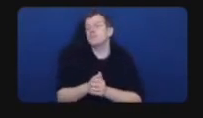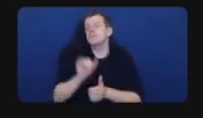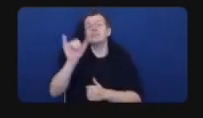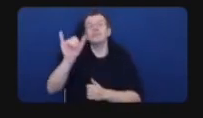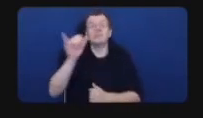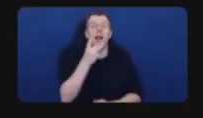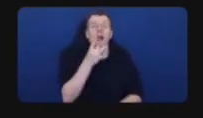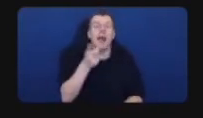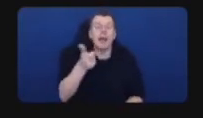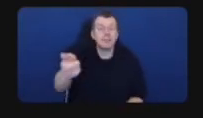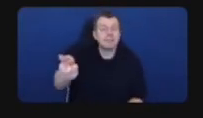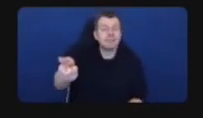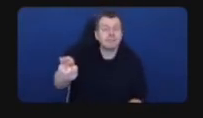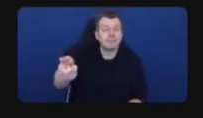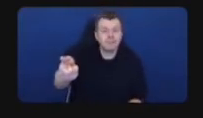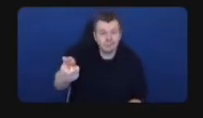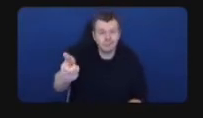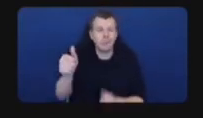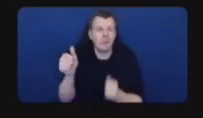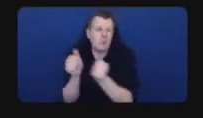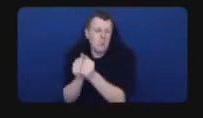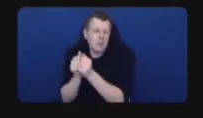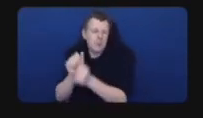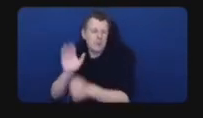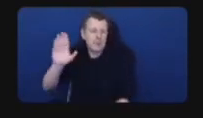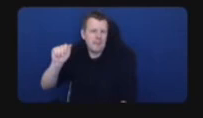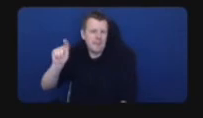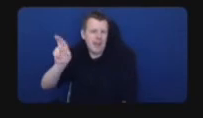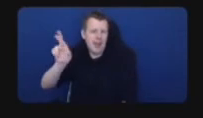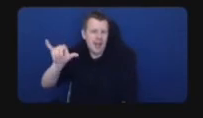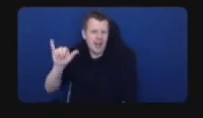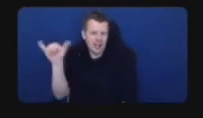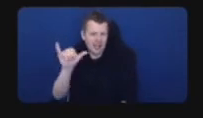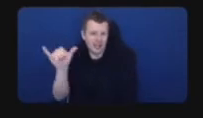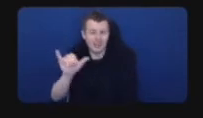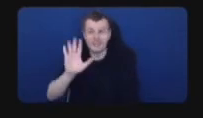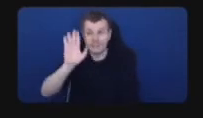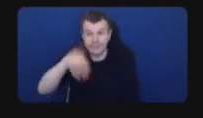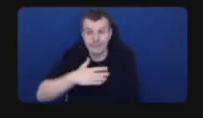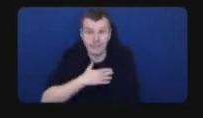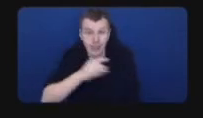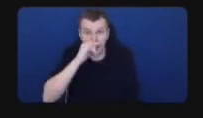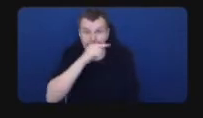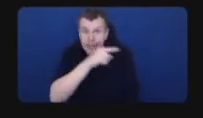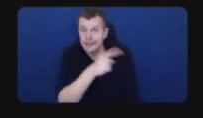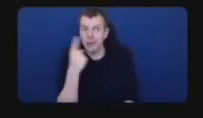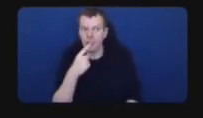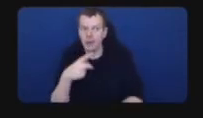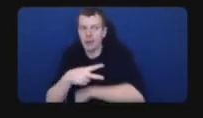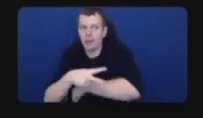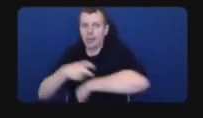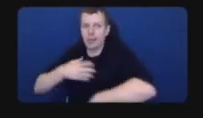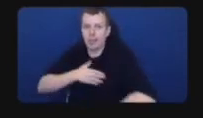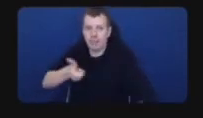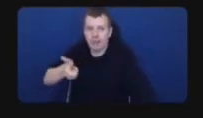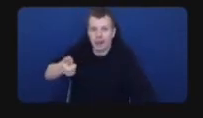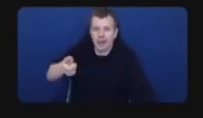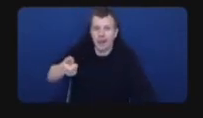接下来的就是一个是手电筒，还有再加上有一些再多带一些电